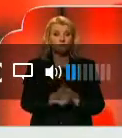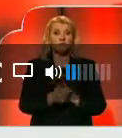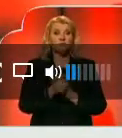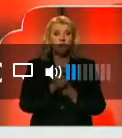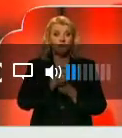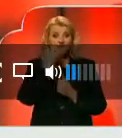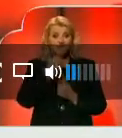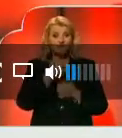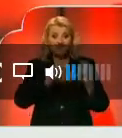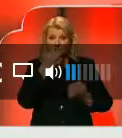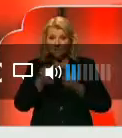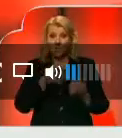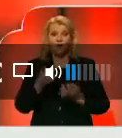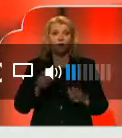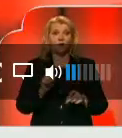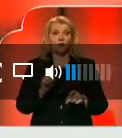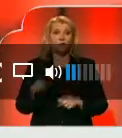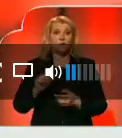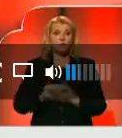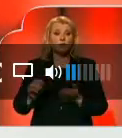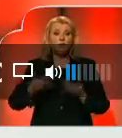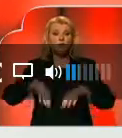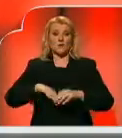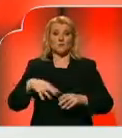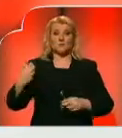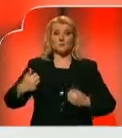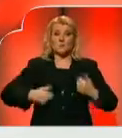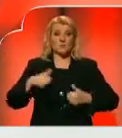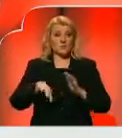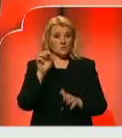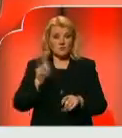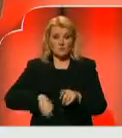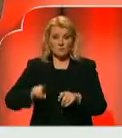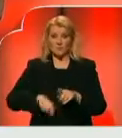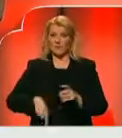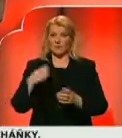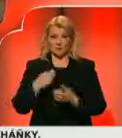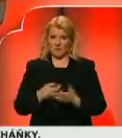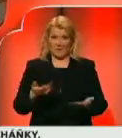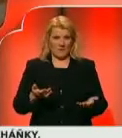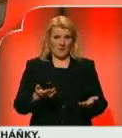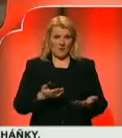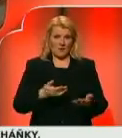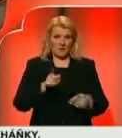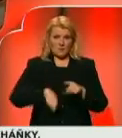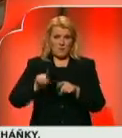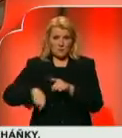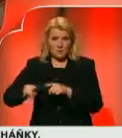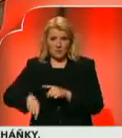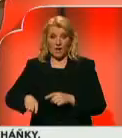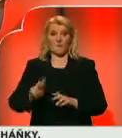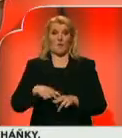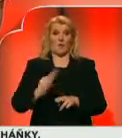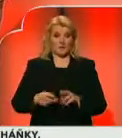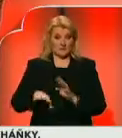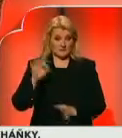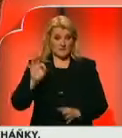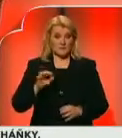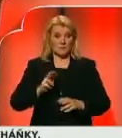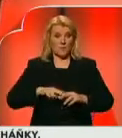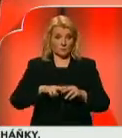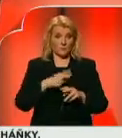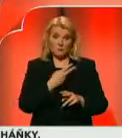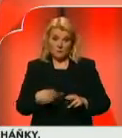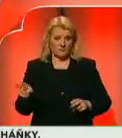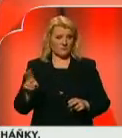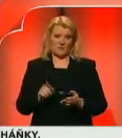pro ochranu hospodářské soutěže tam našel jistá pochybení, tak zřejmě už je tam velmi malá mizivá šance, že se ukáže, že celý ten proces na vypsání